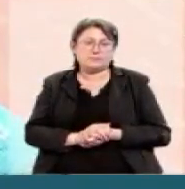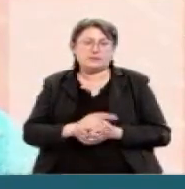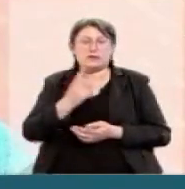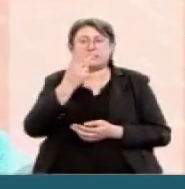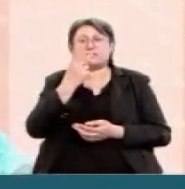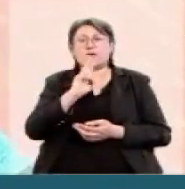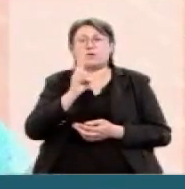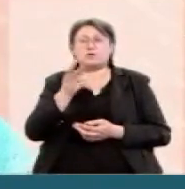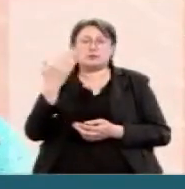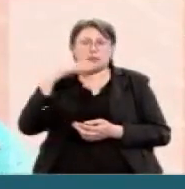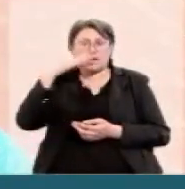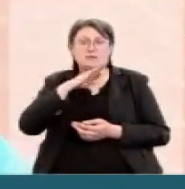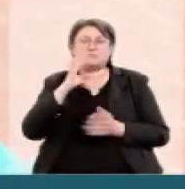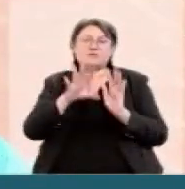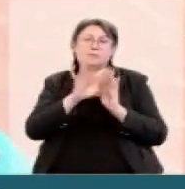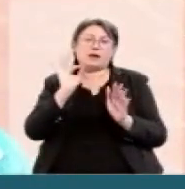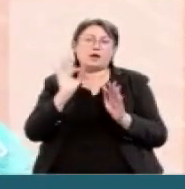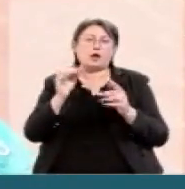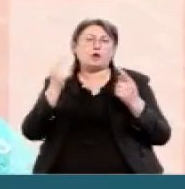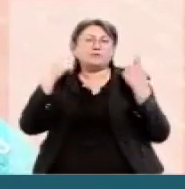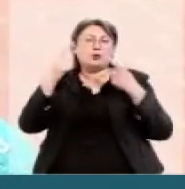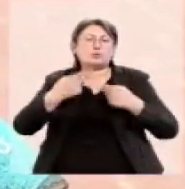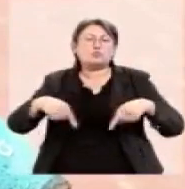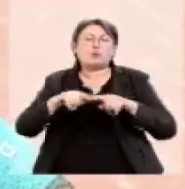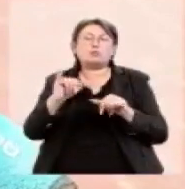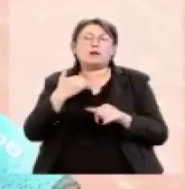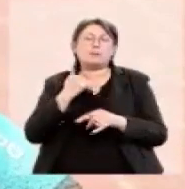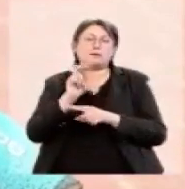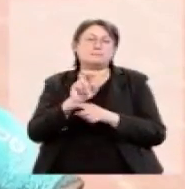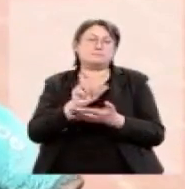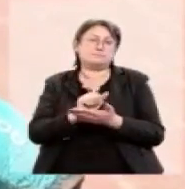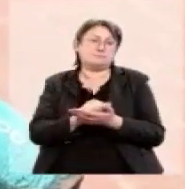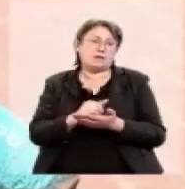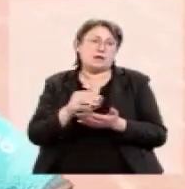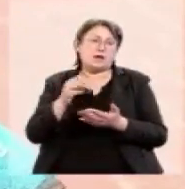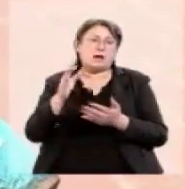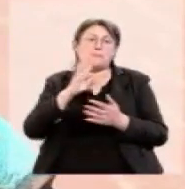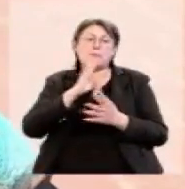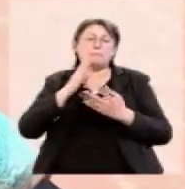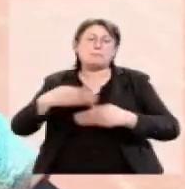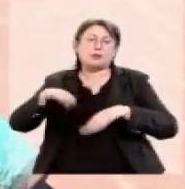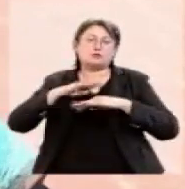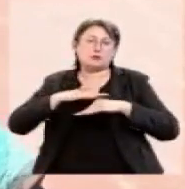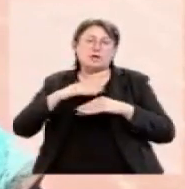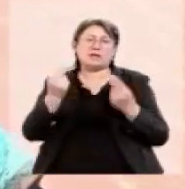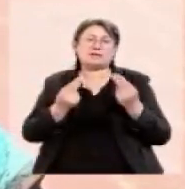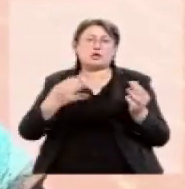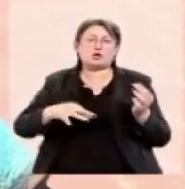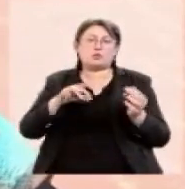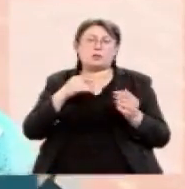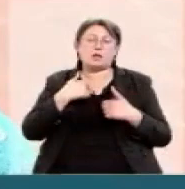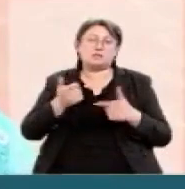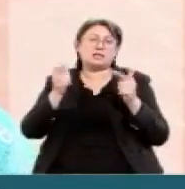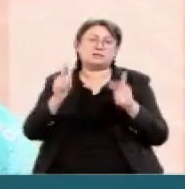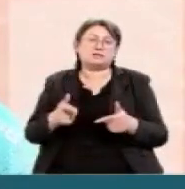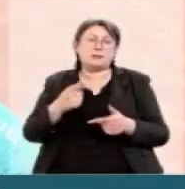Пару лет назад мы с родителями выбирали творческие кружки, которые я могла бы посещать. Тогда мама предложила выбрать игру на домбре, и я